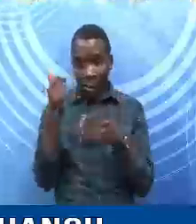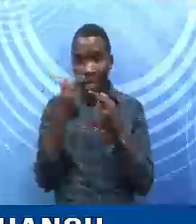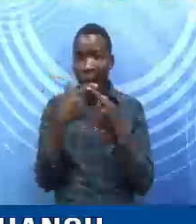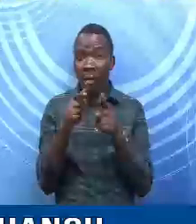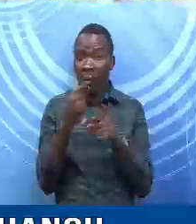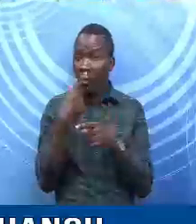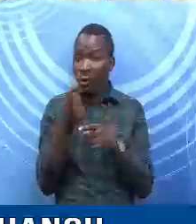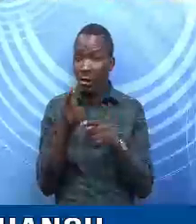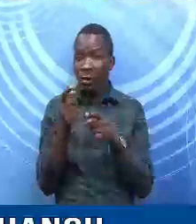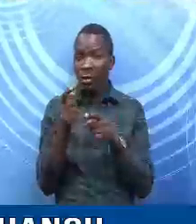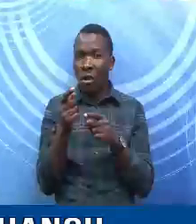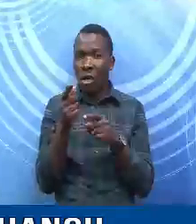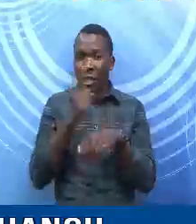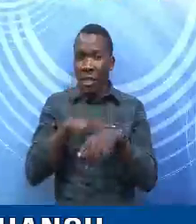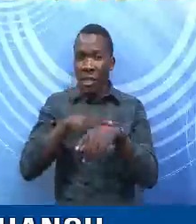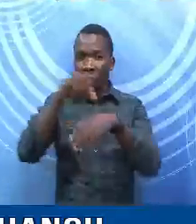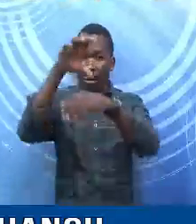barekurwa